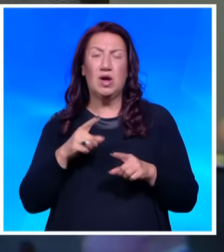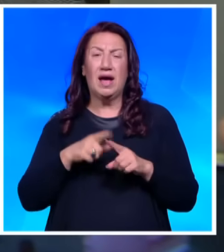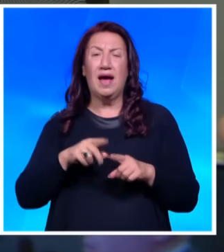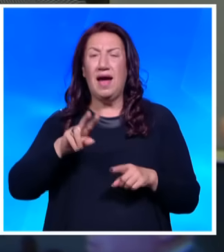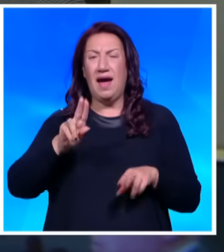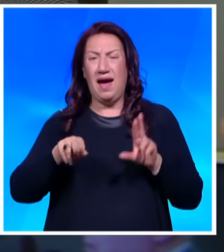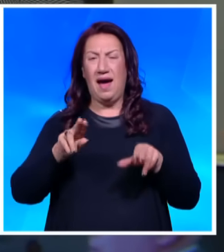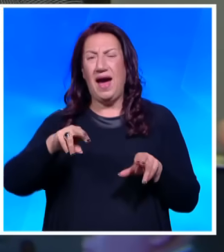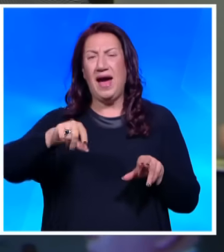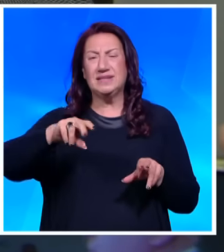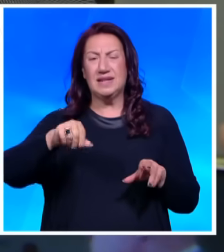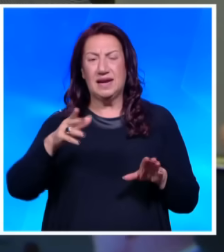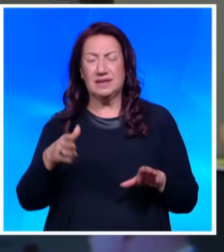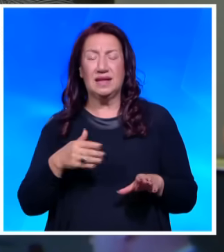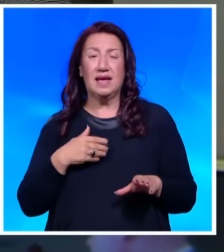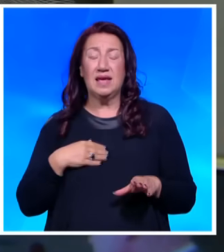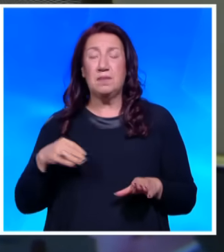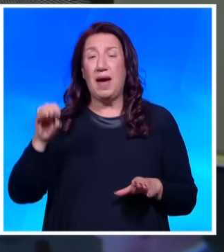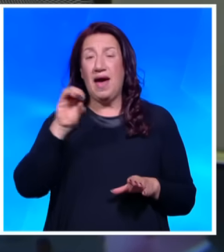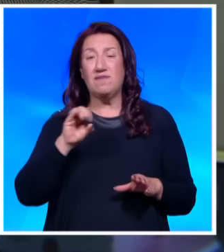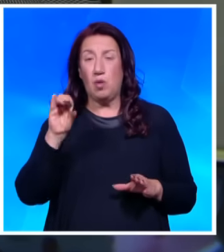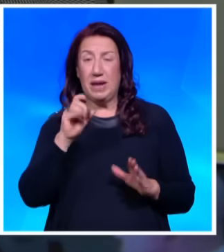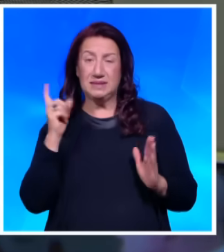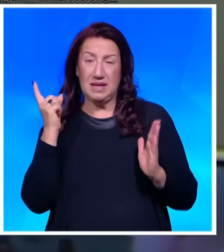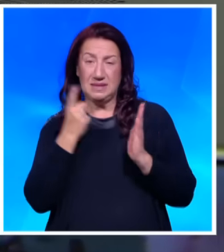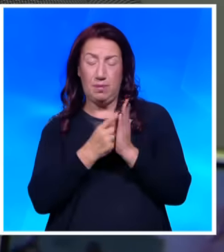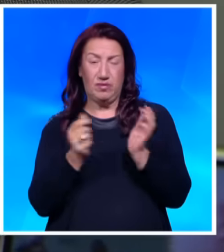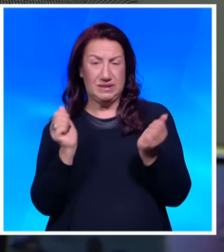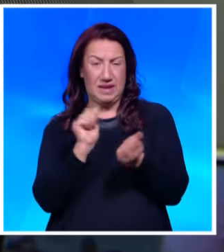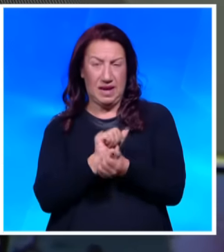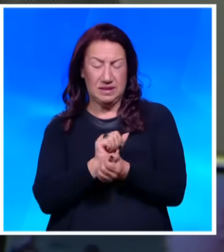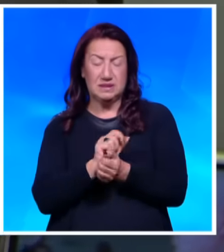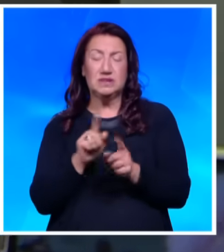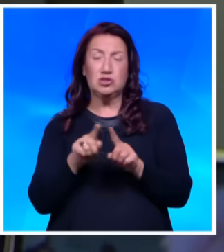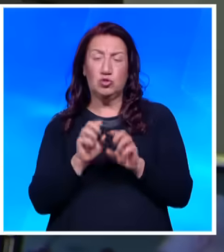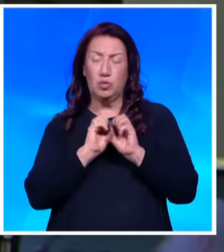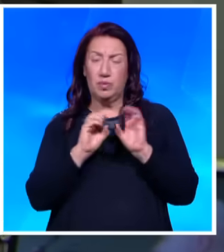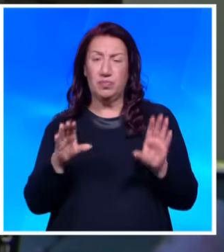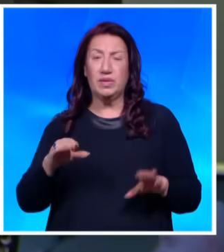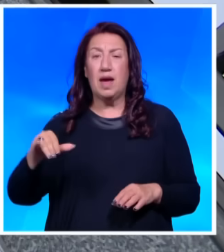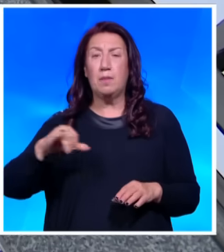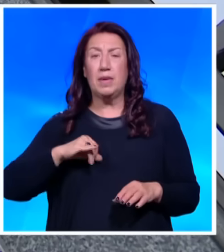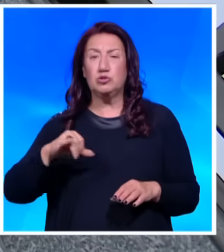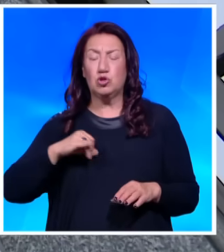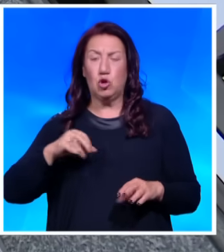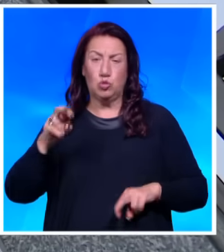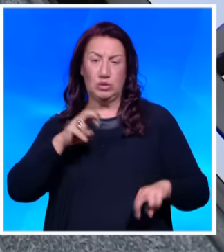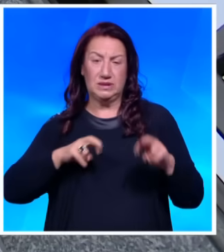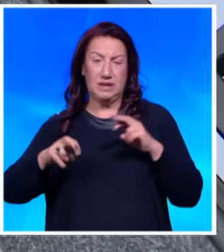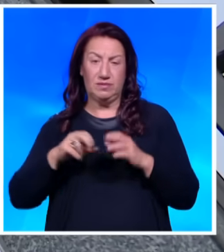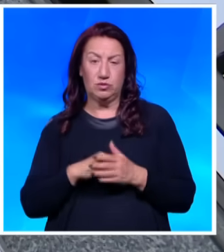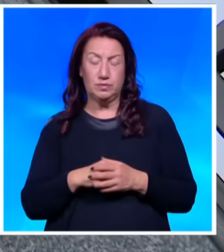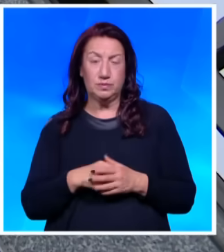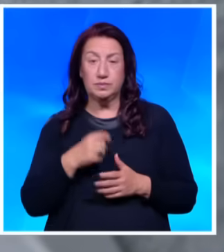европейска заповед за арест и е обявен за международно издирване. Тъй като установява, че същия е напуснал границите на страната. Ще бягате ли,